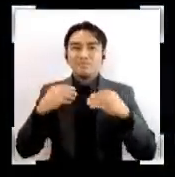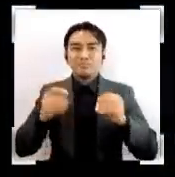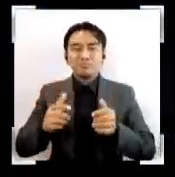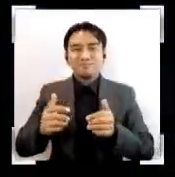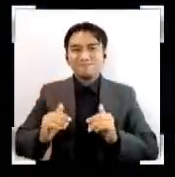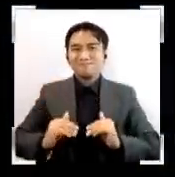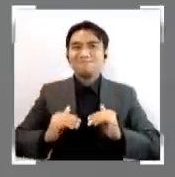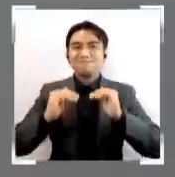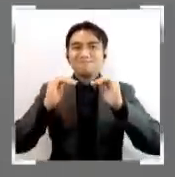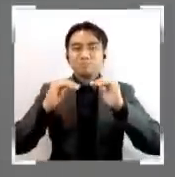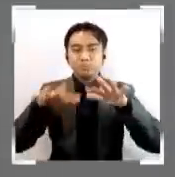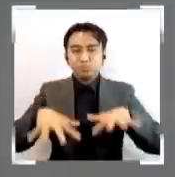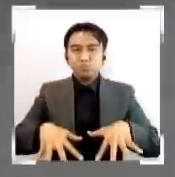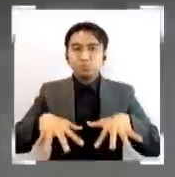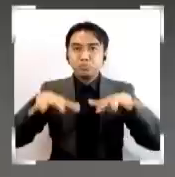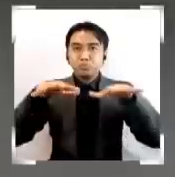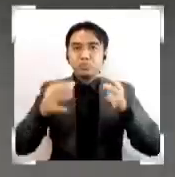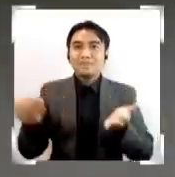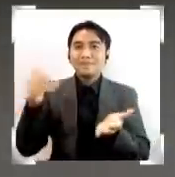report.